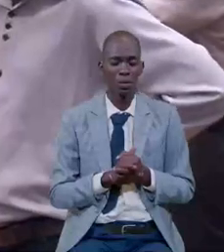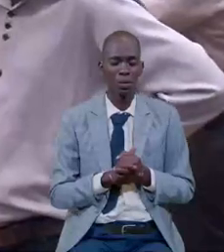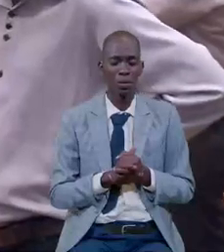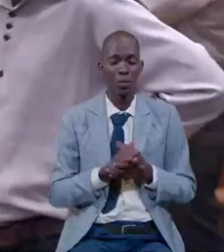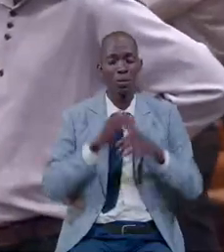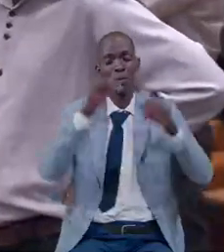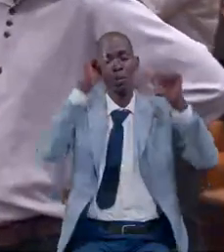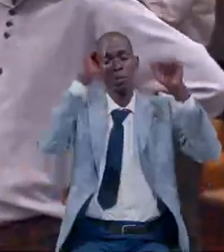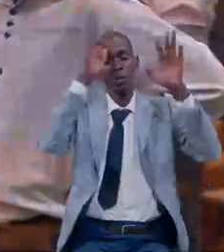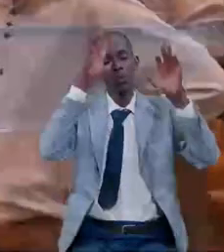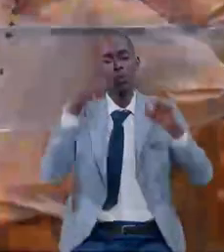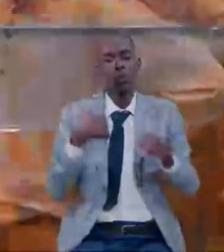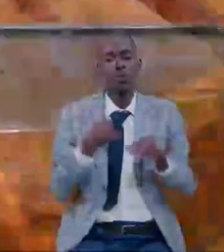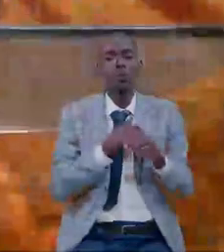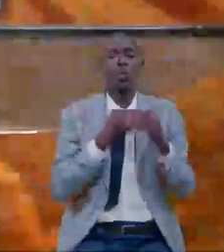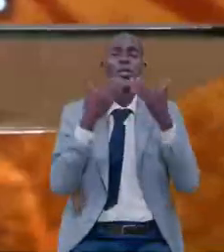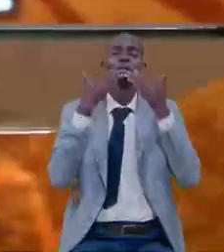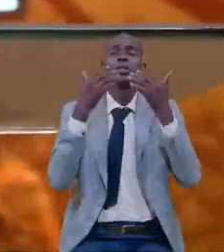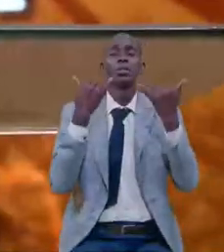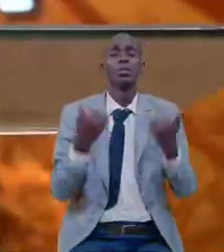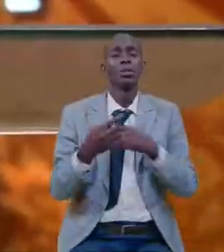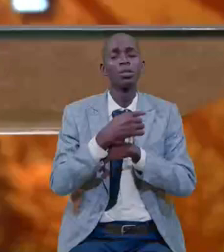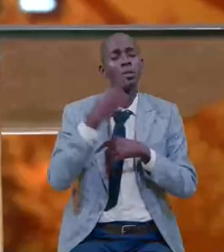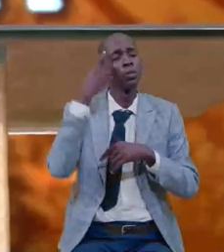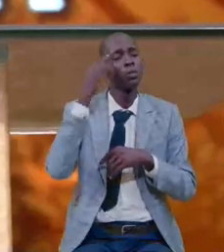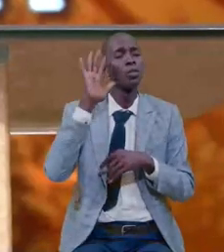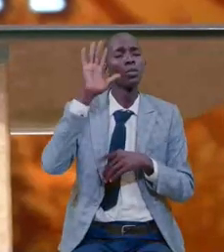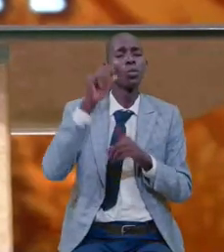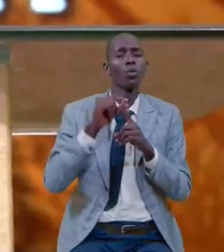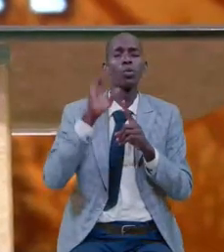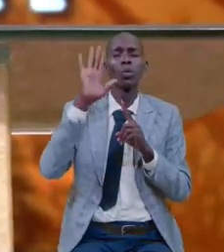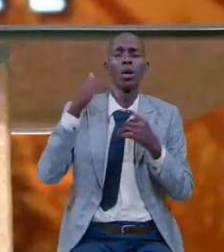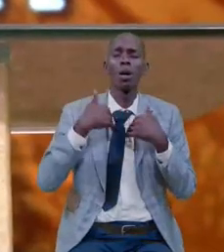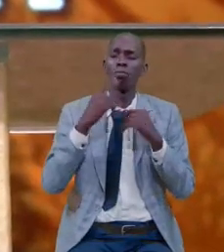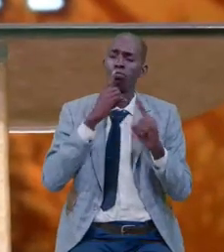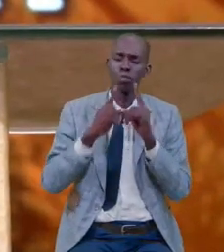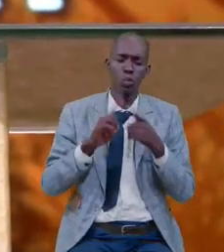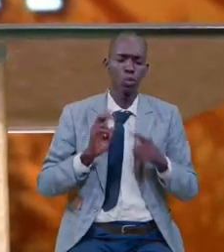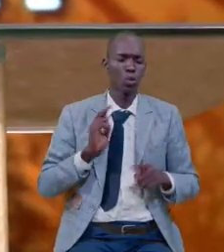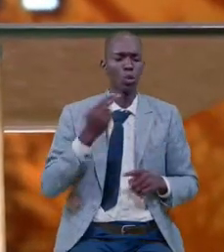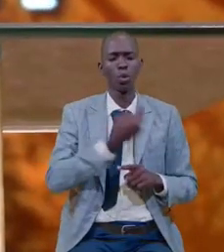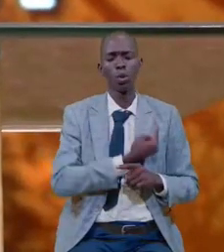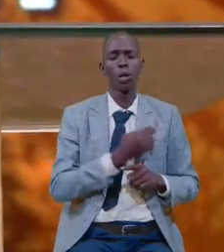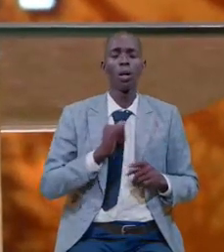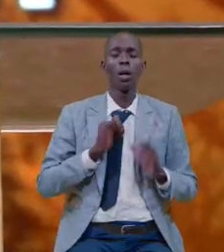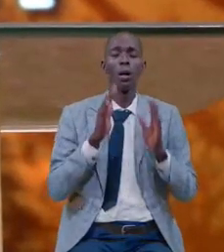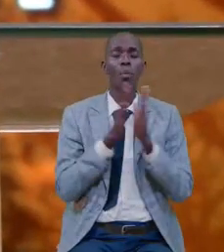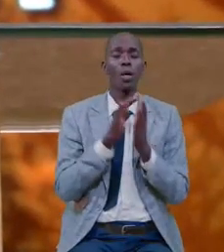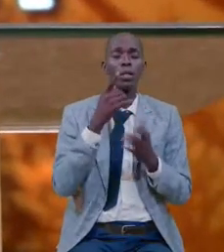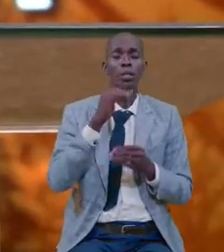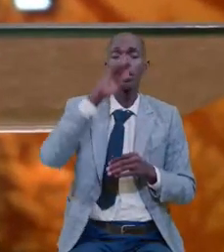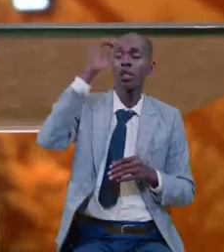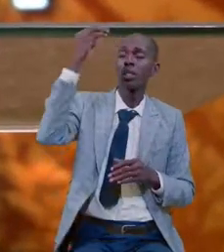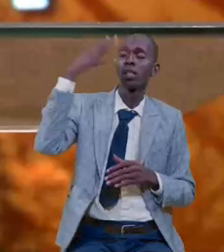Père, nous te remercions ce jour pour la parole que tu nous as adressée. Je prie, Seigneur, que